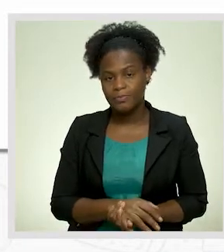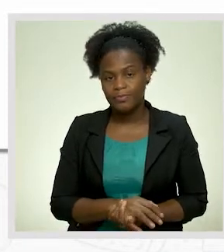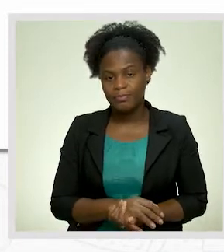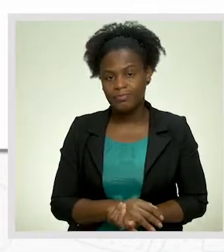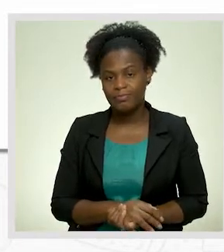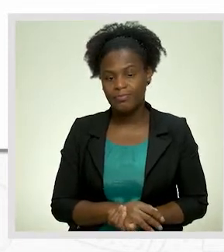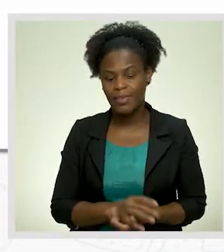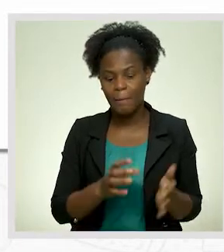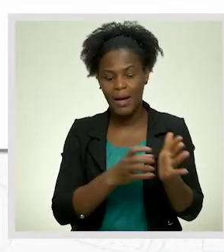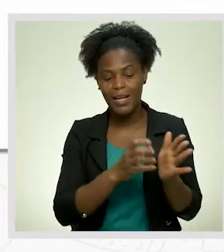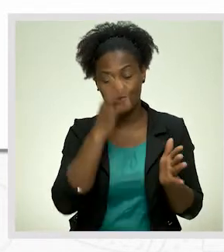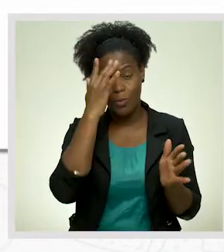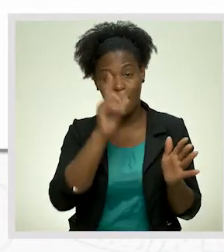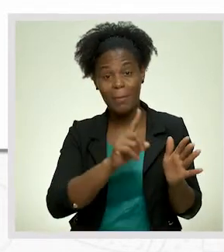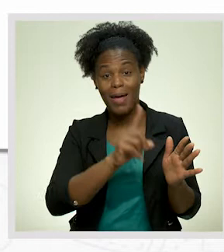La première image, c'est